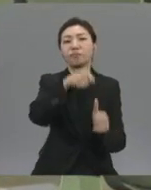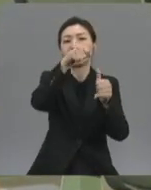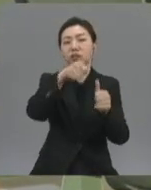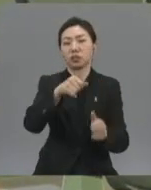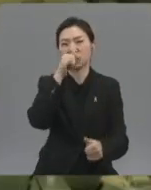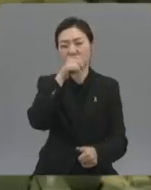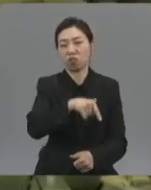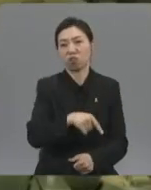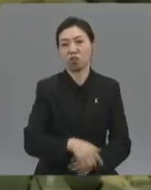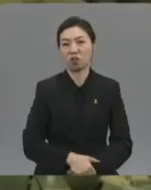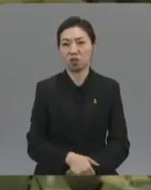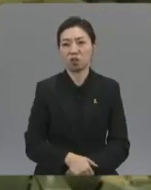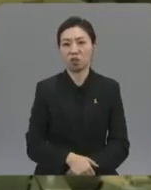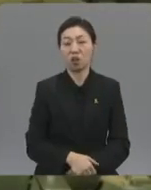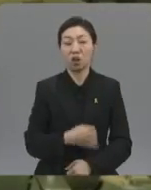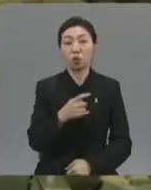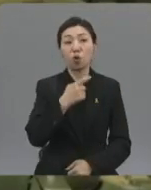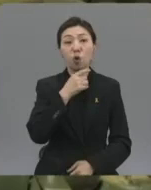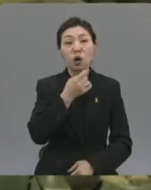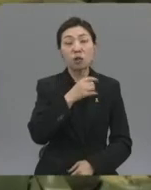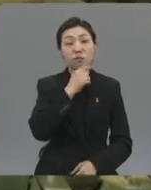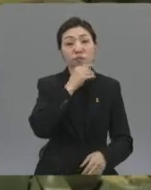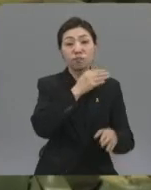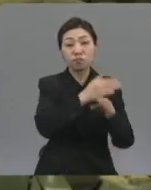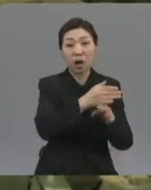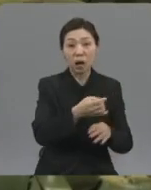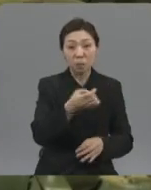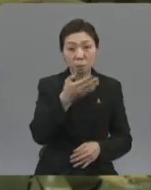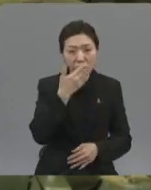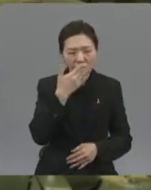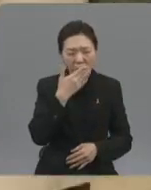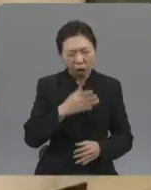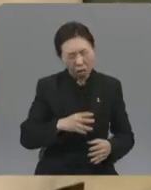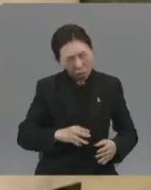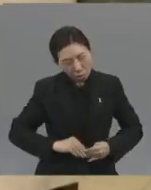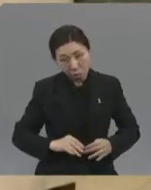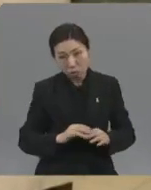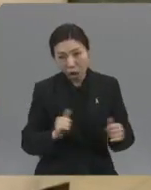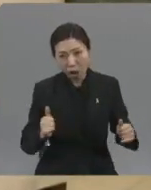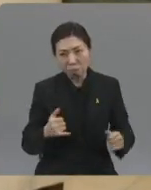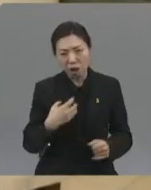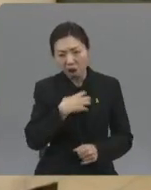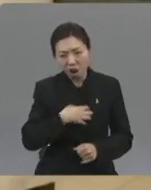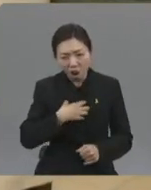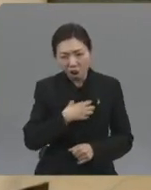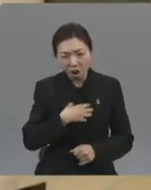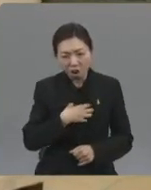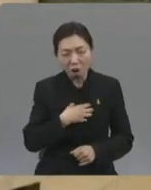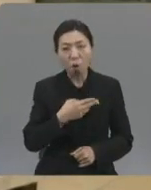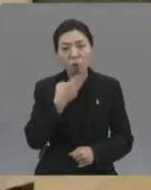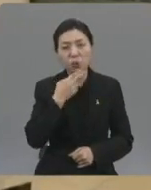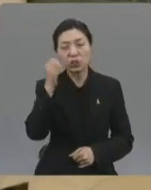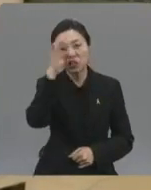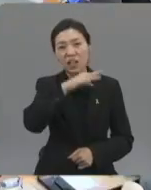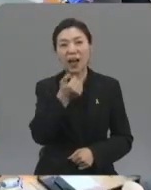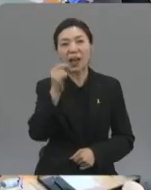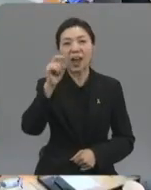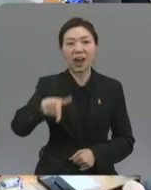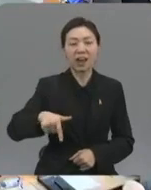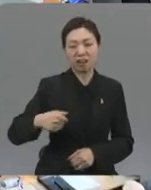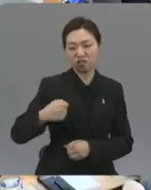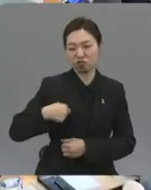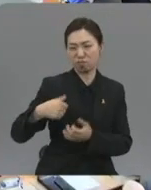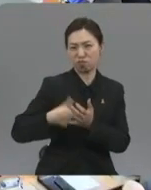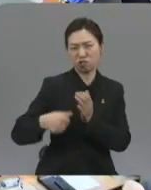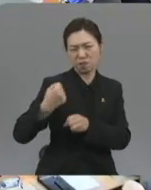đến vụ một công chức Hàn Quốc bị quân đội miền Bắc bắn chết trên biển Tây năm 2020 và vụ việc sau Ui cưỡng chế trục xuất các thuyền viên miền Bắc